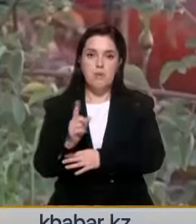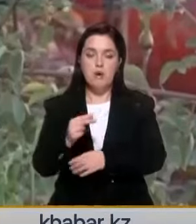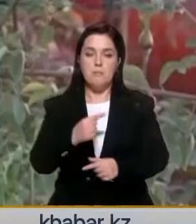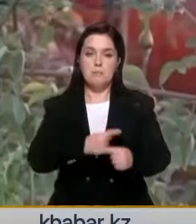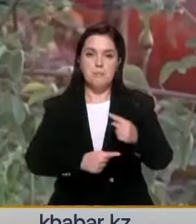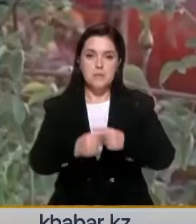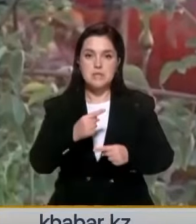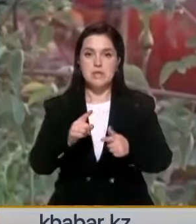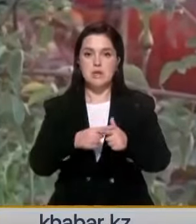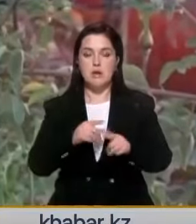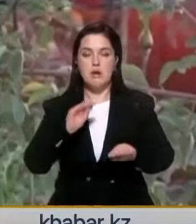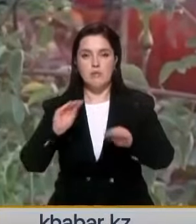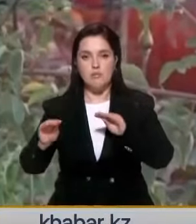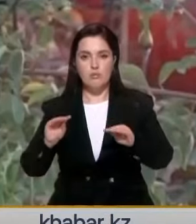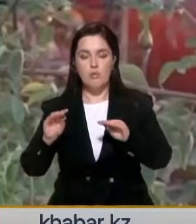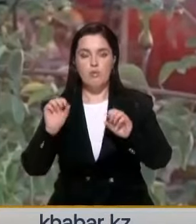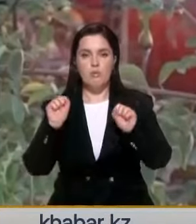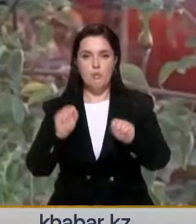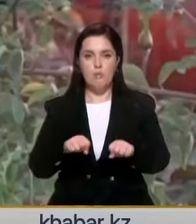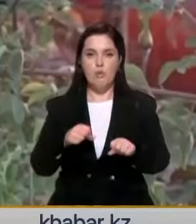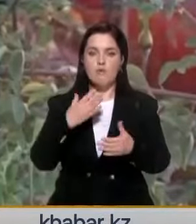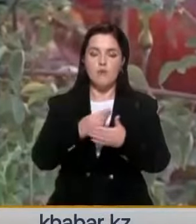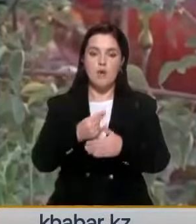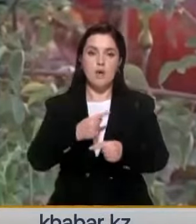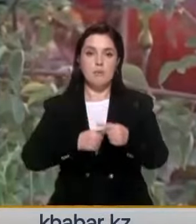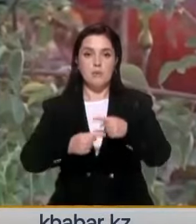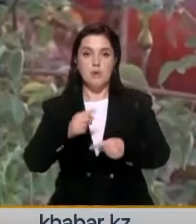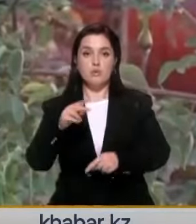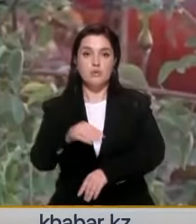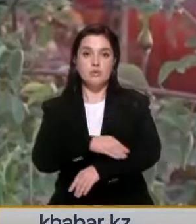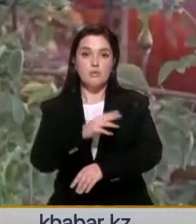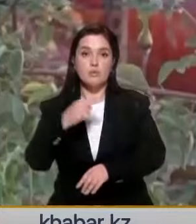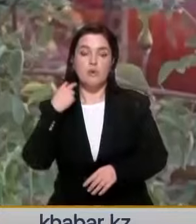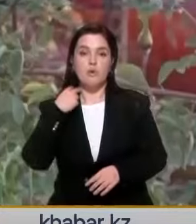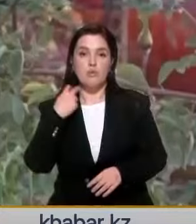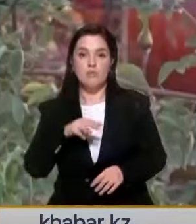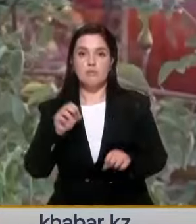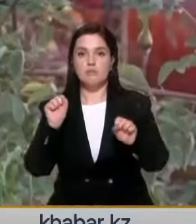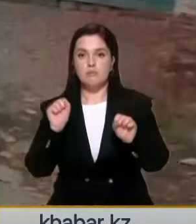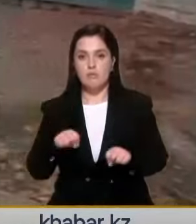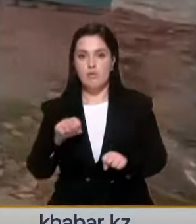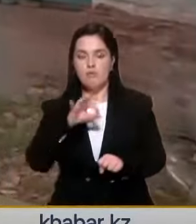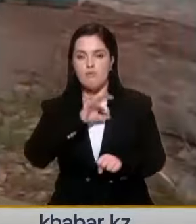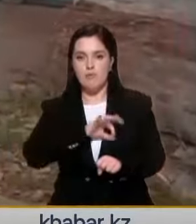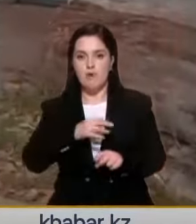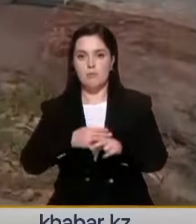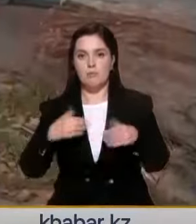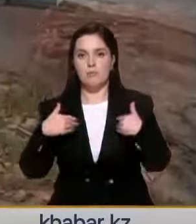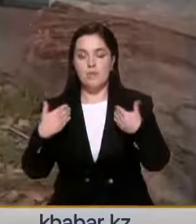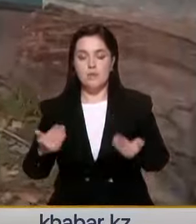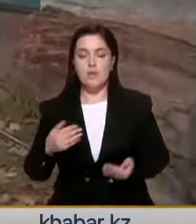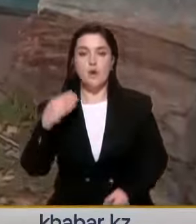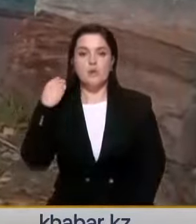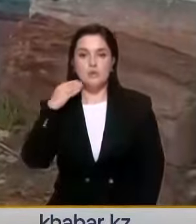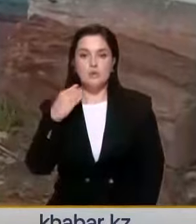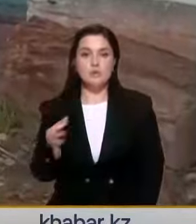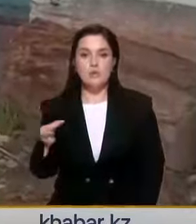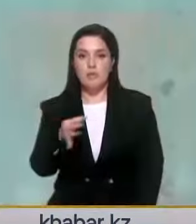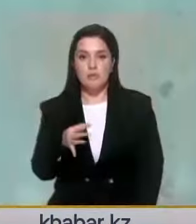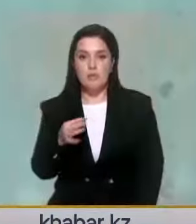оснащение кооперативов также супруги осуждённых могут воспользоваться этим предложением сейчас в туркестанской области